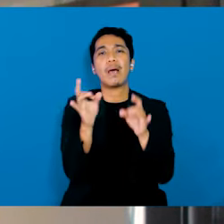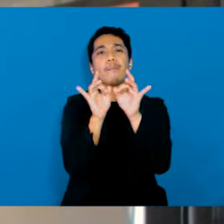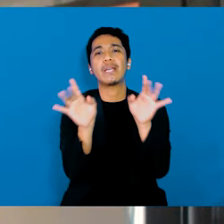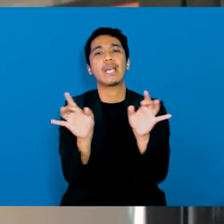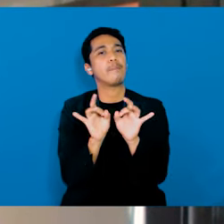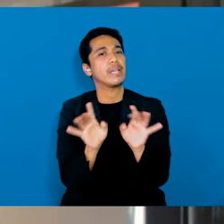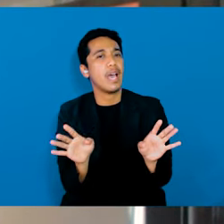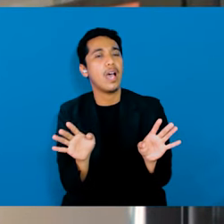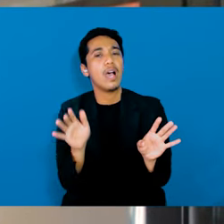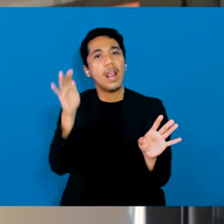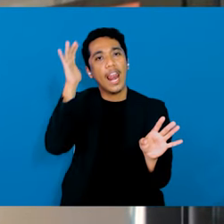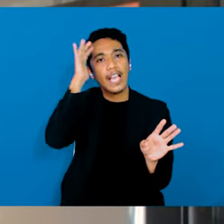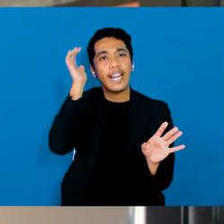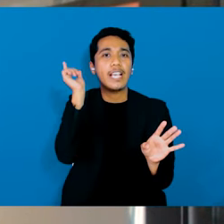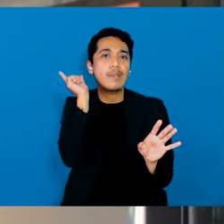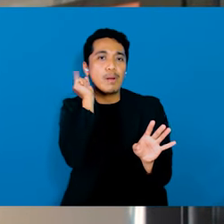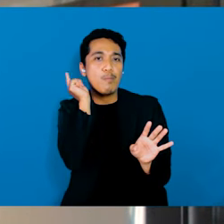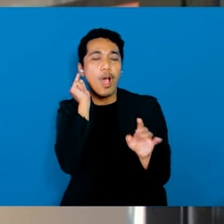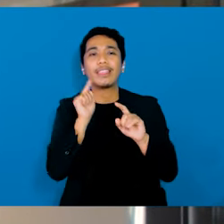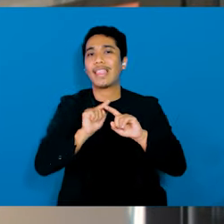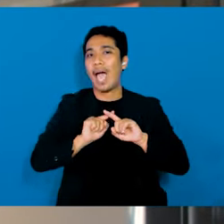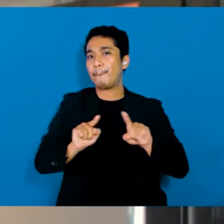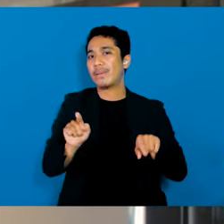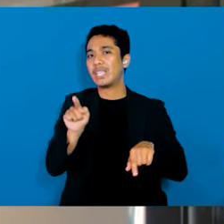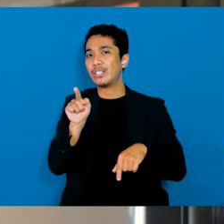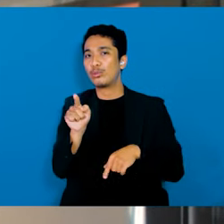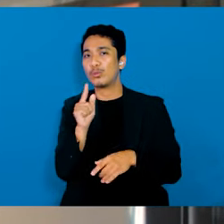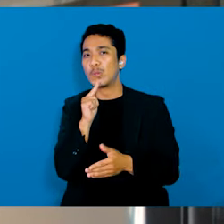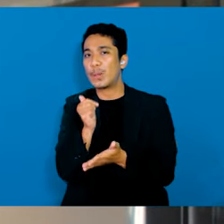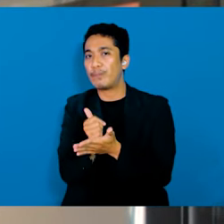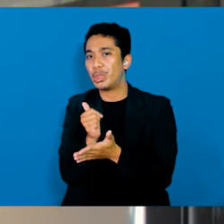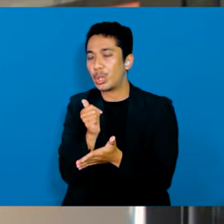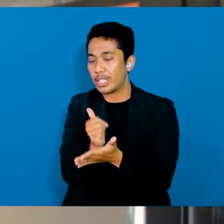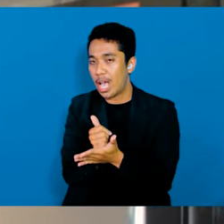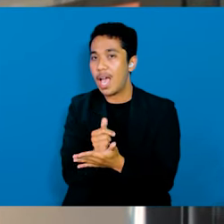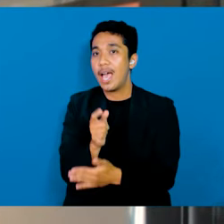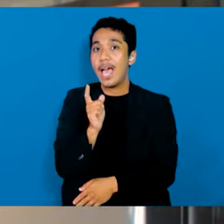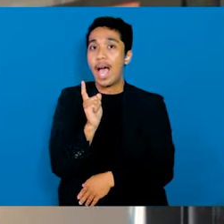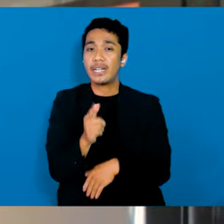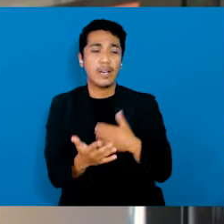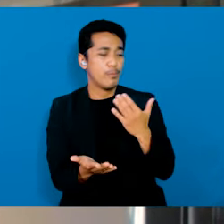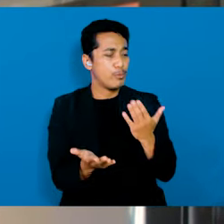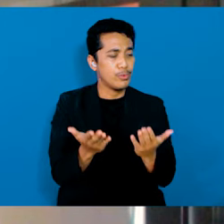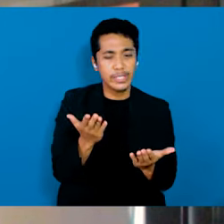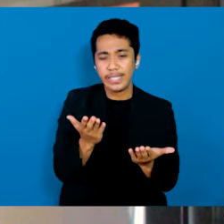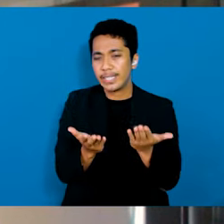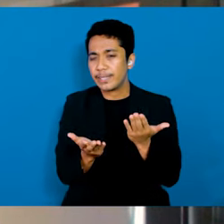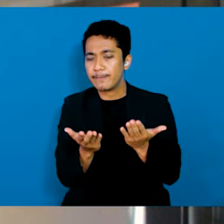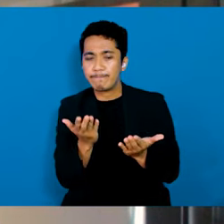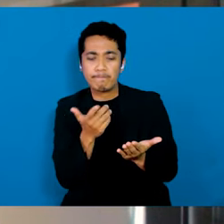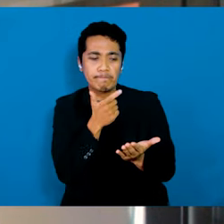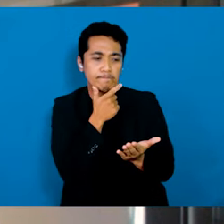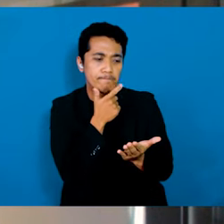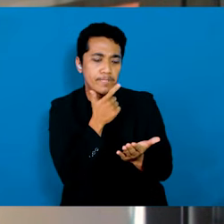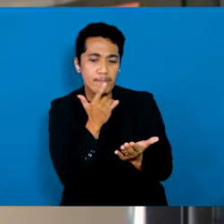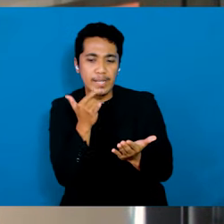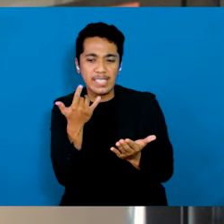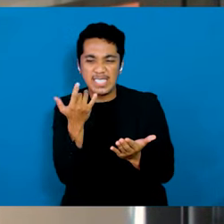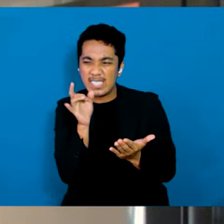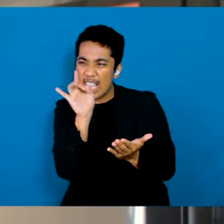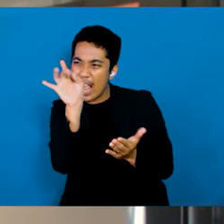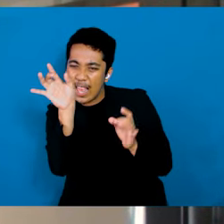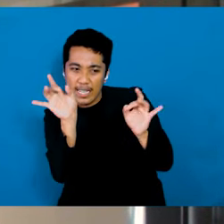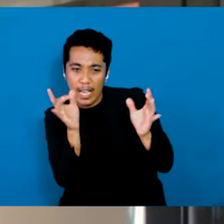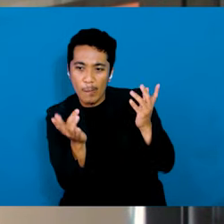perbedaan antara laki-laki dan perempuan, tapi itu sebetulnya ada mungkin sisi-sisi